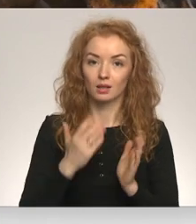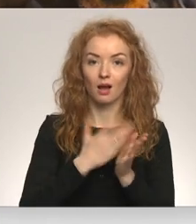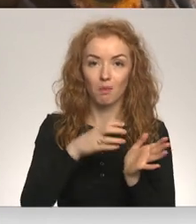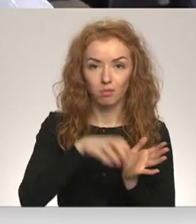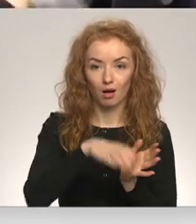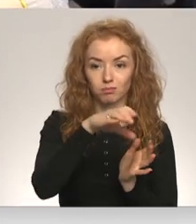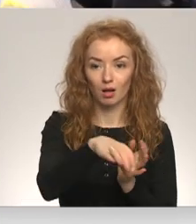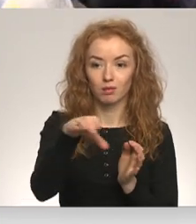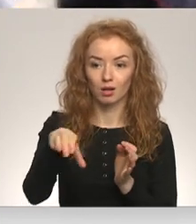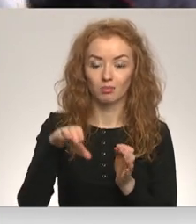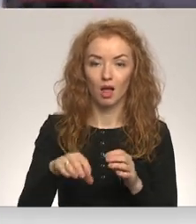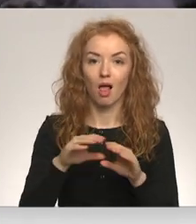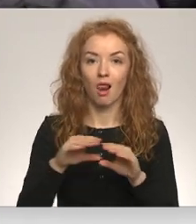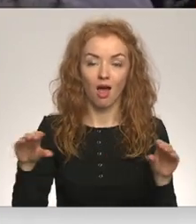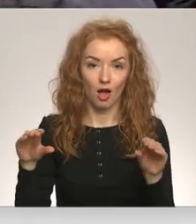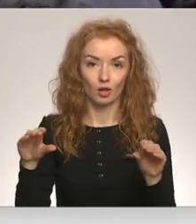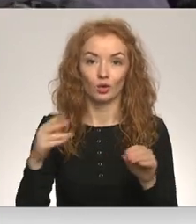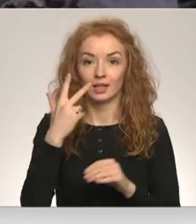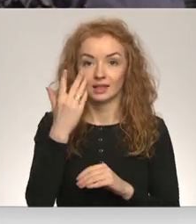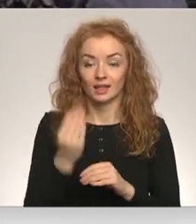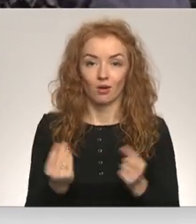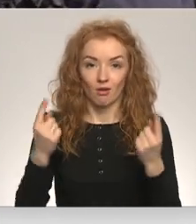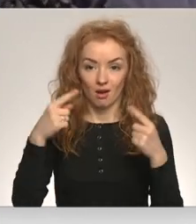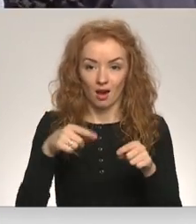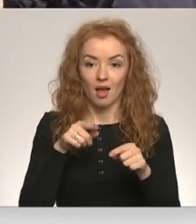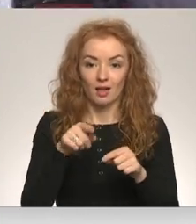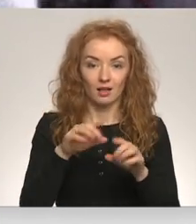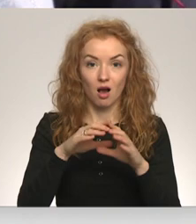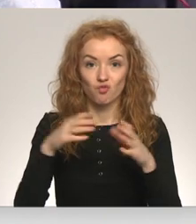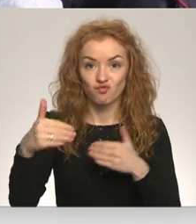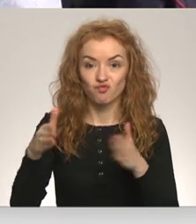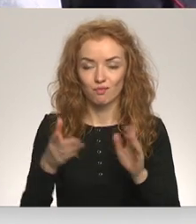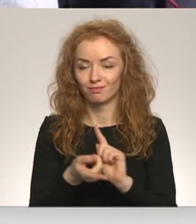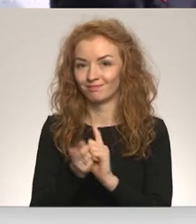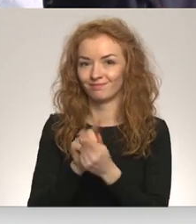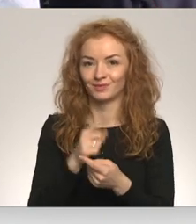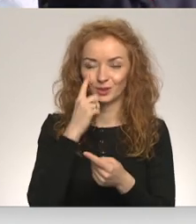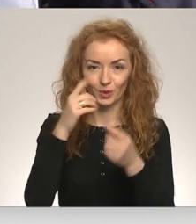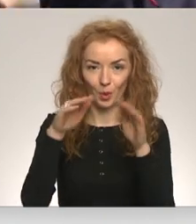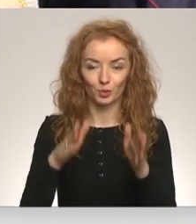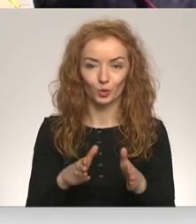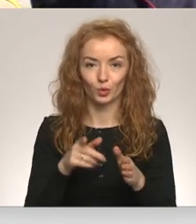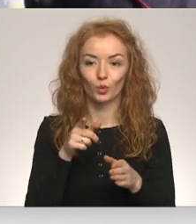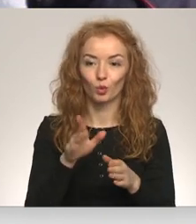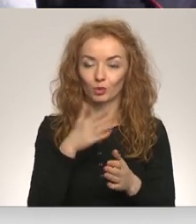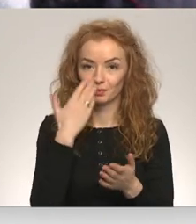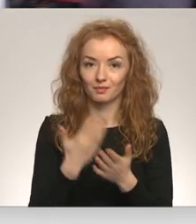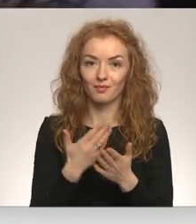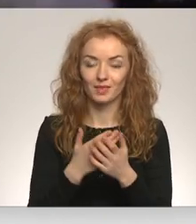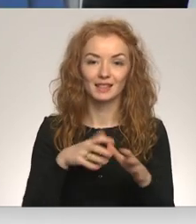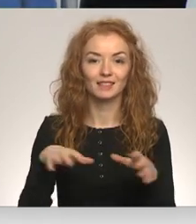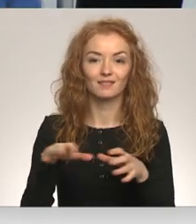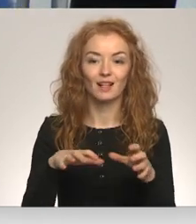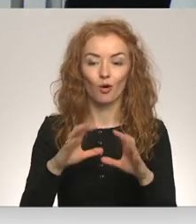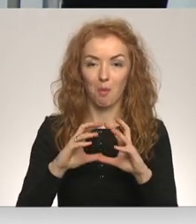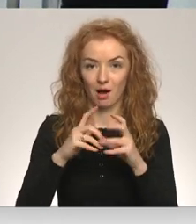ledus gluči. Mākslinieku rokās trīs dienās lielie ledus gabali pārtaps skulptūrās, kas šoreiz atainojas dzīvnieku pasaules